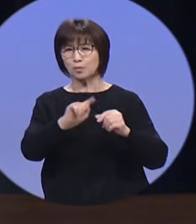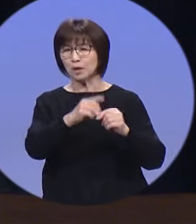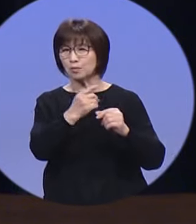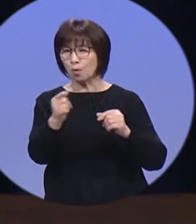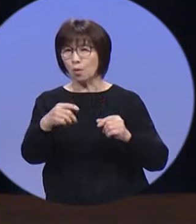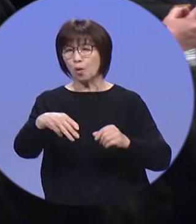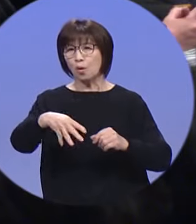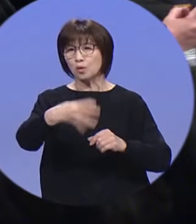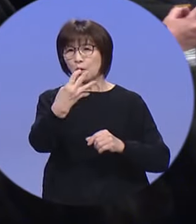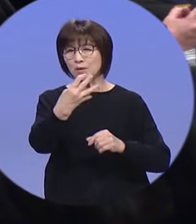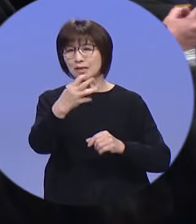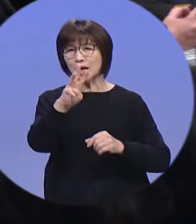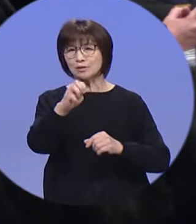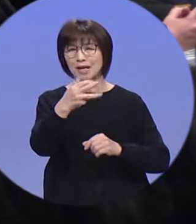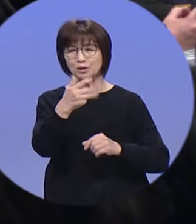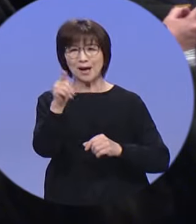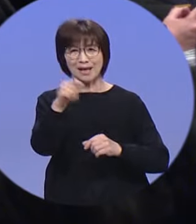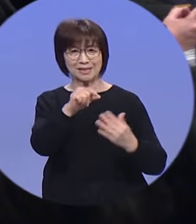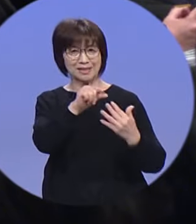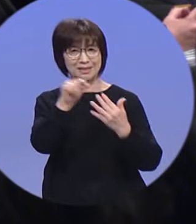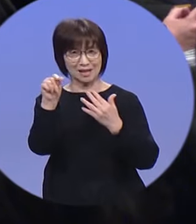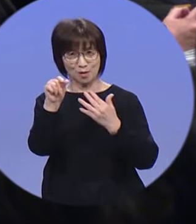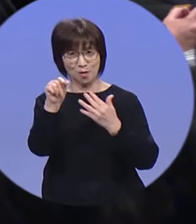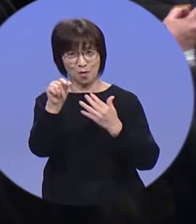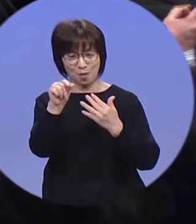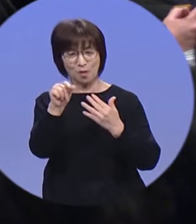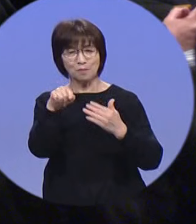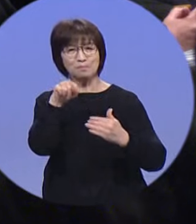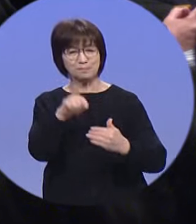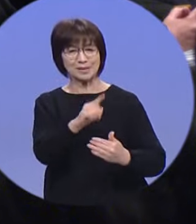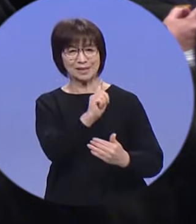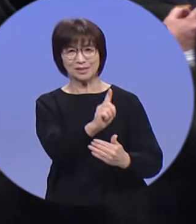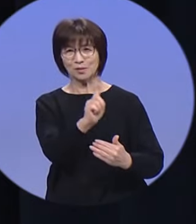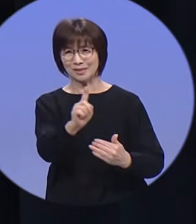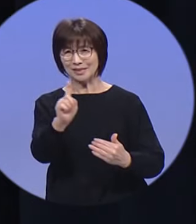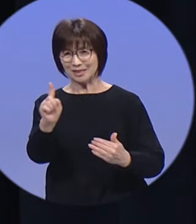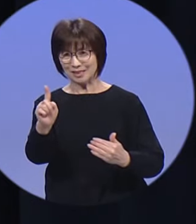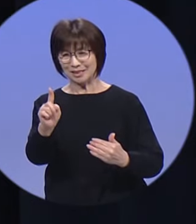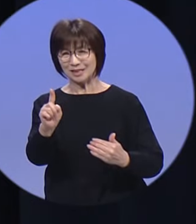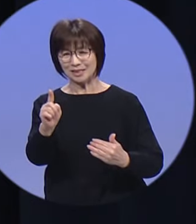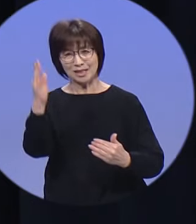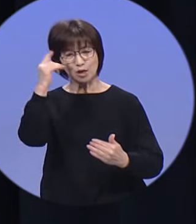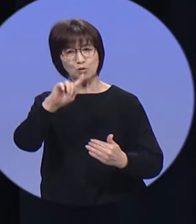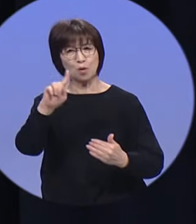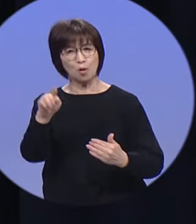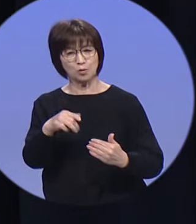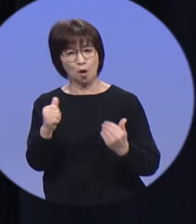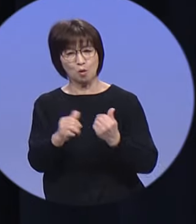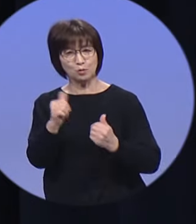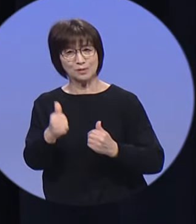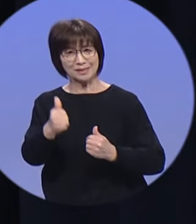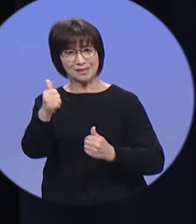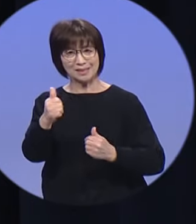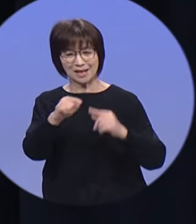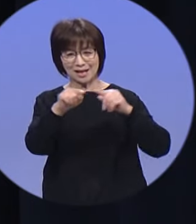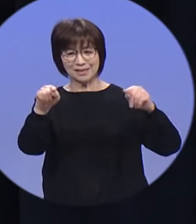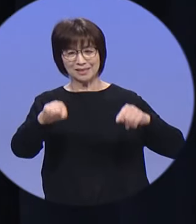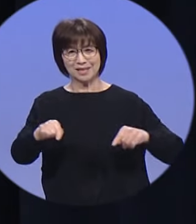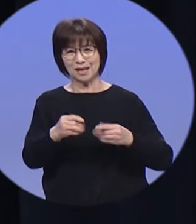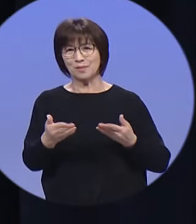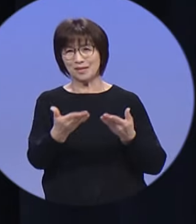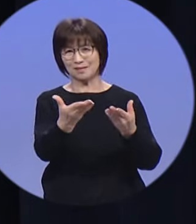は438名の採用があり、その職員一人一人に黒野義行副知事から辞令が手渡され